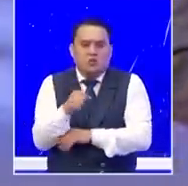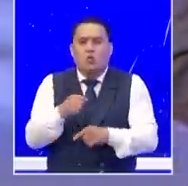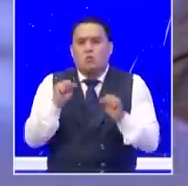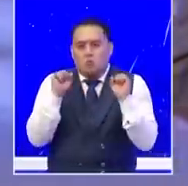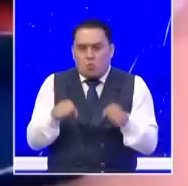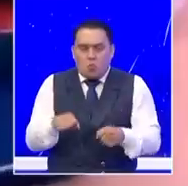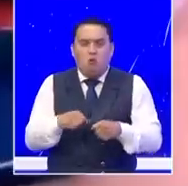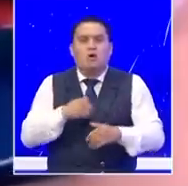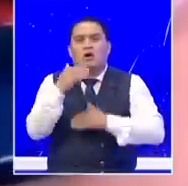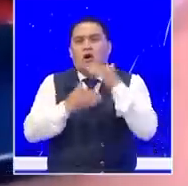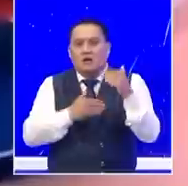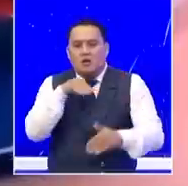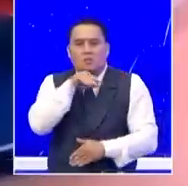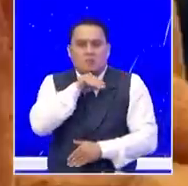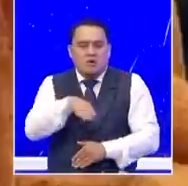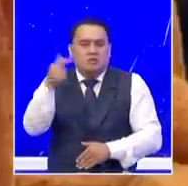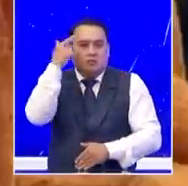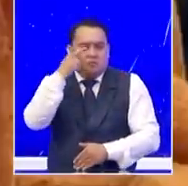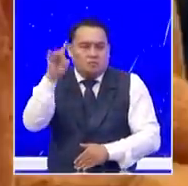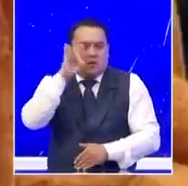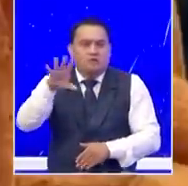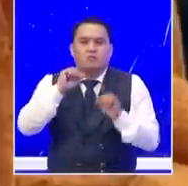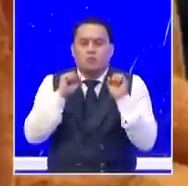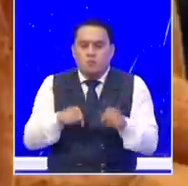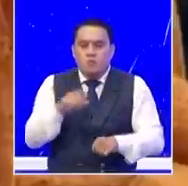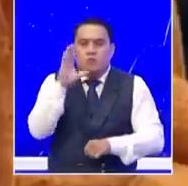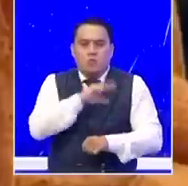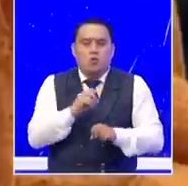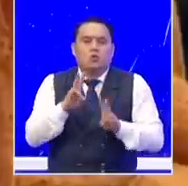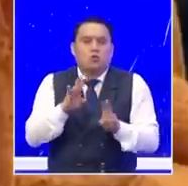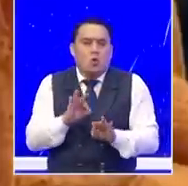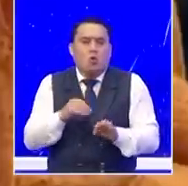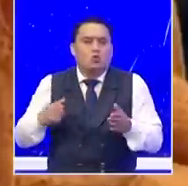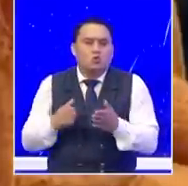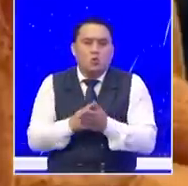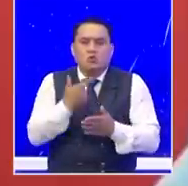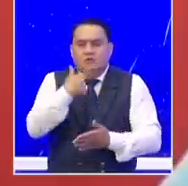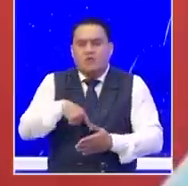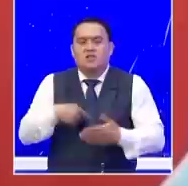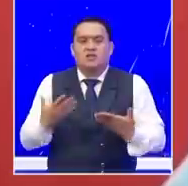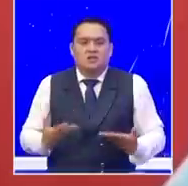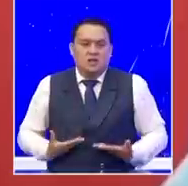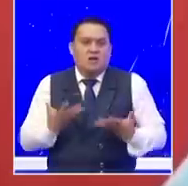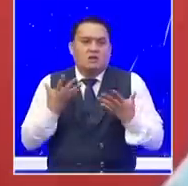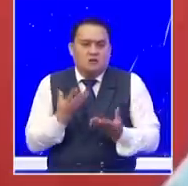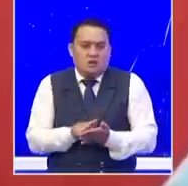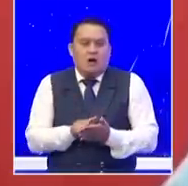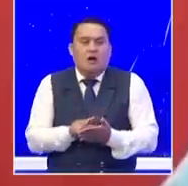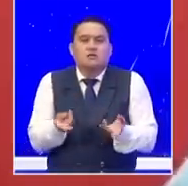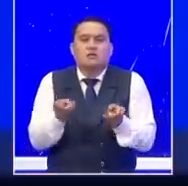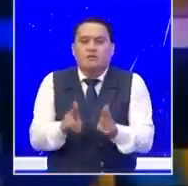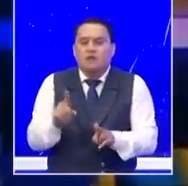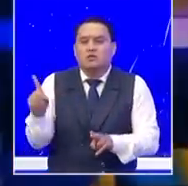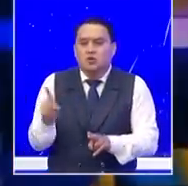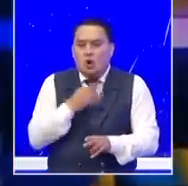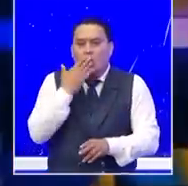построить головокружительную карьеру, говорят друзья и давние знакомые. Но до конца своих дней он оставался тем журналистом,